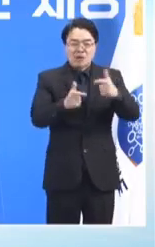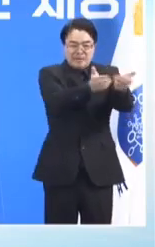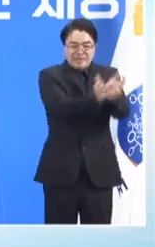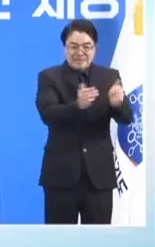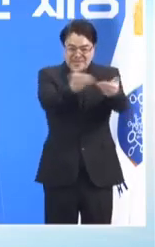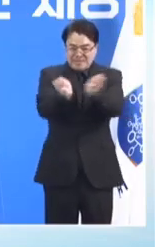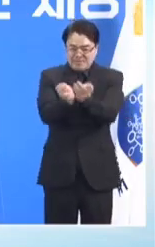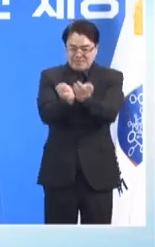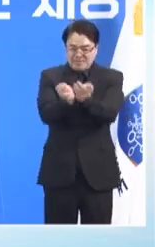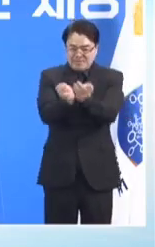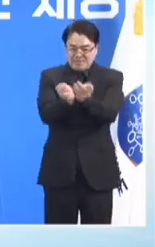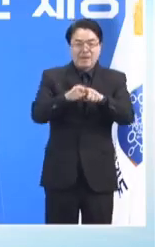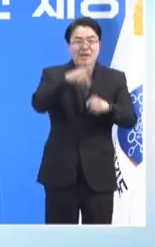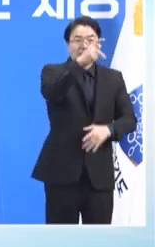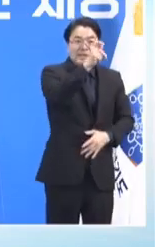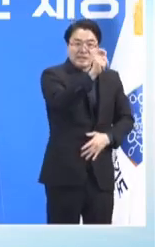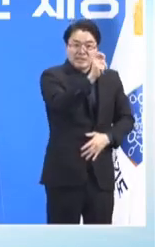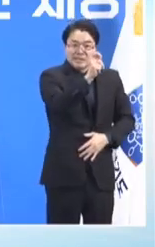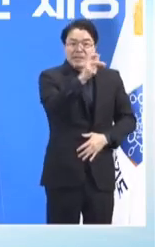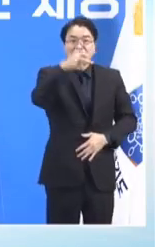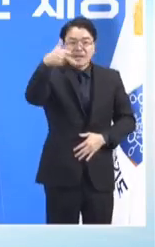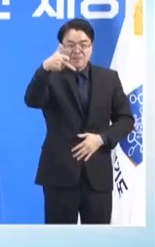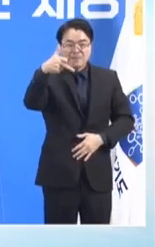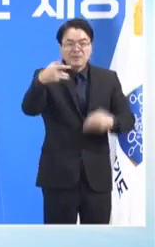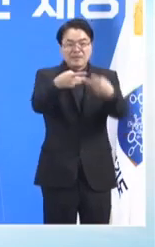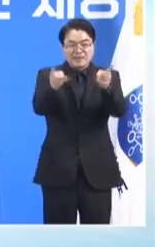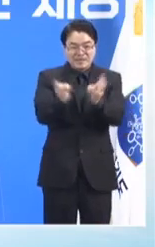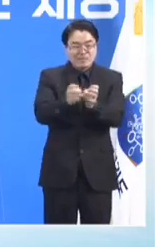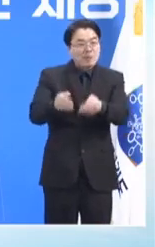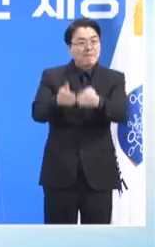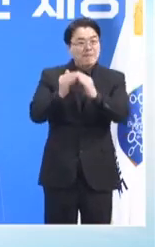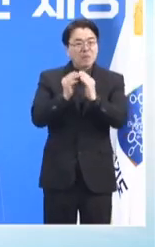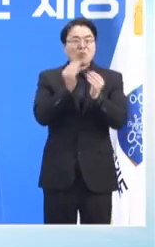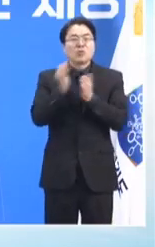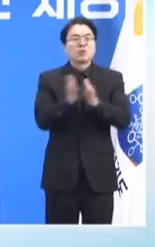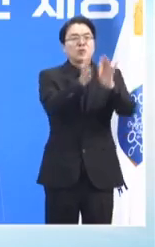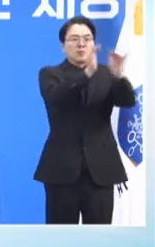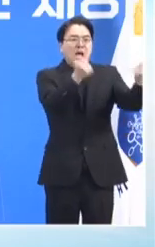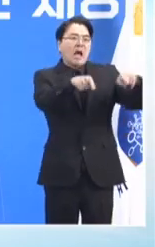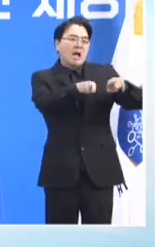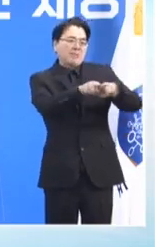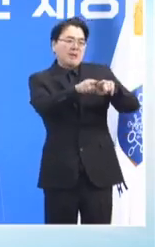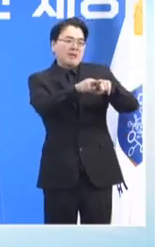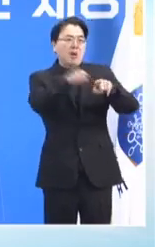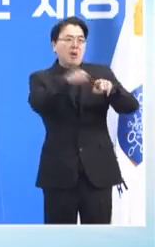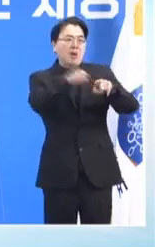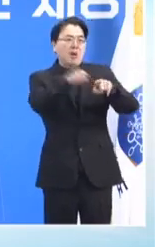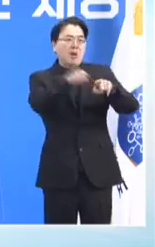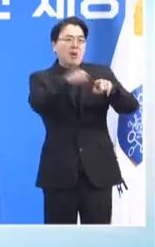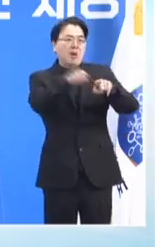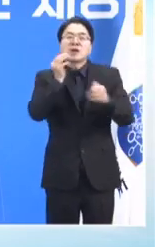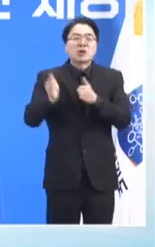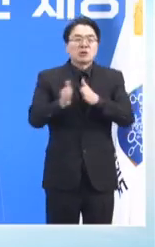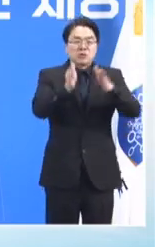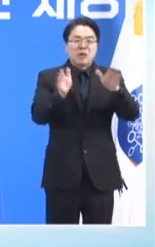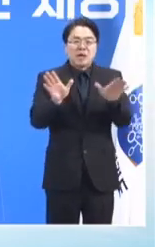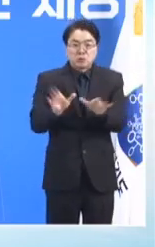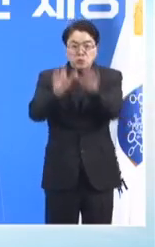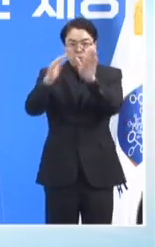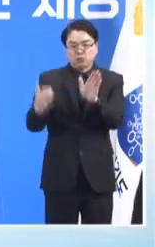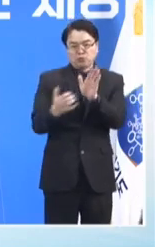참여하는 TF를 구성 운영하였으며 도민과 함께하는 도내 조류충돌 실태조사 및 시범사업